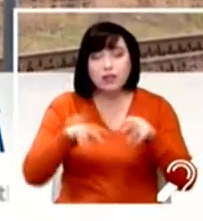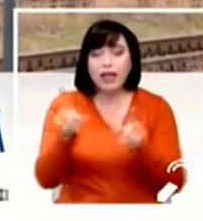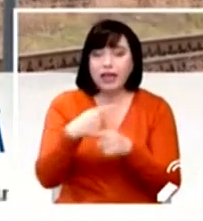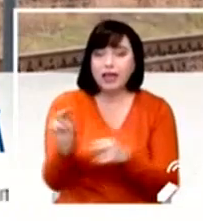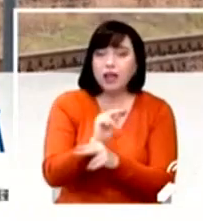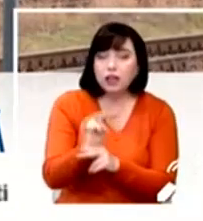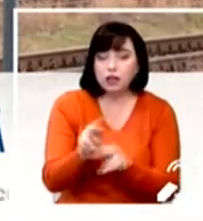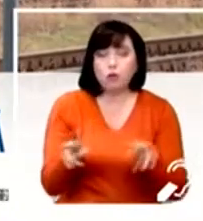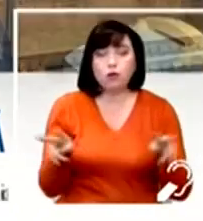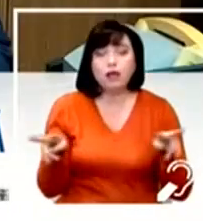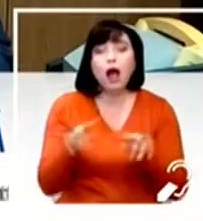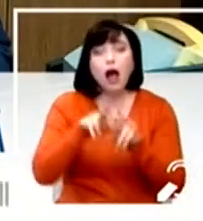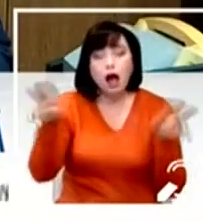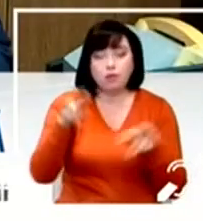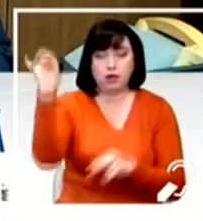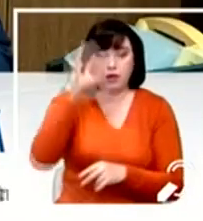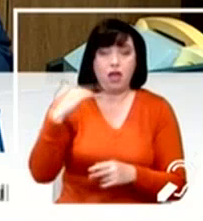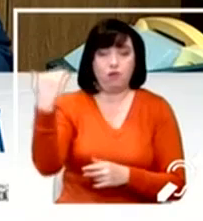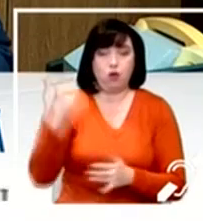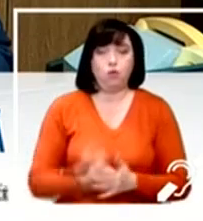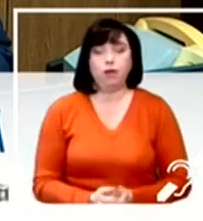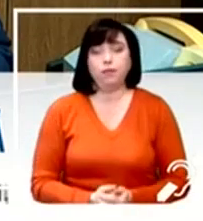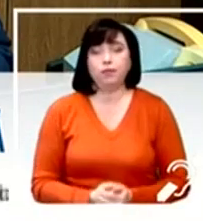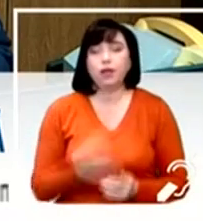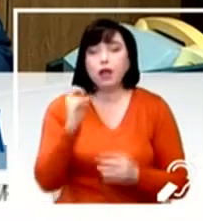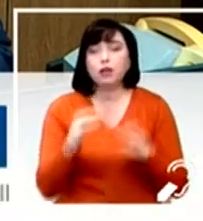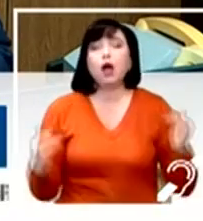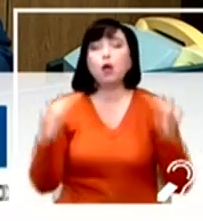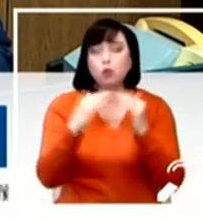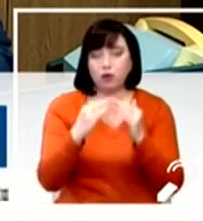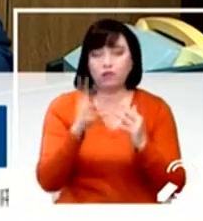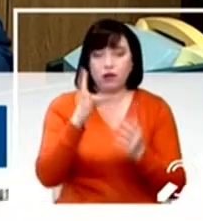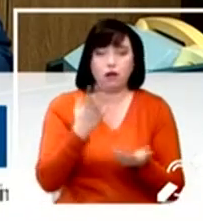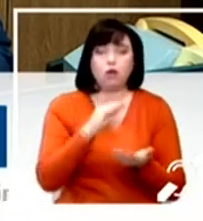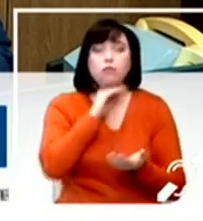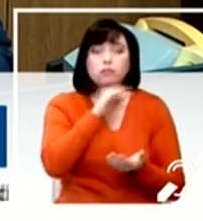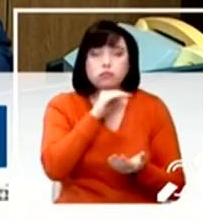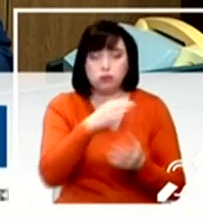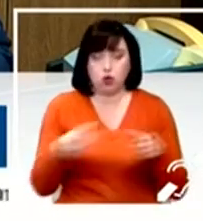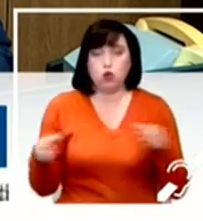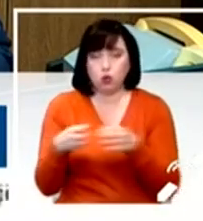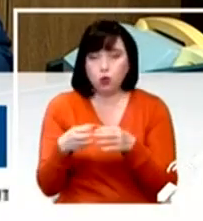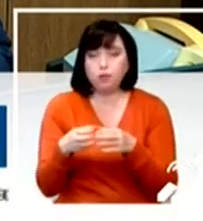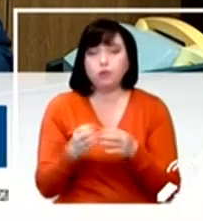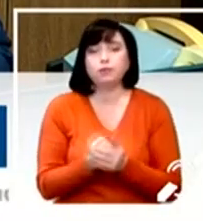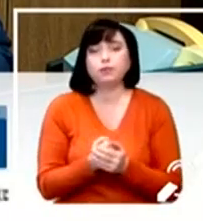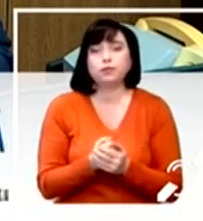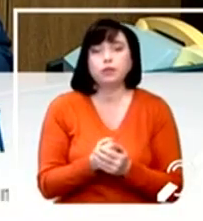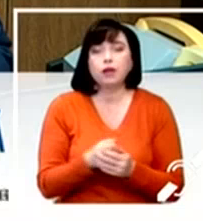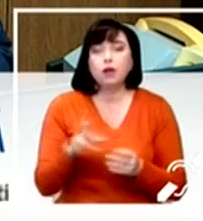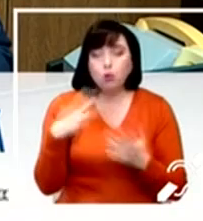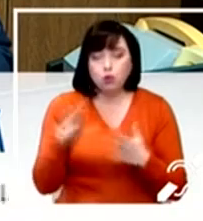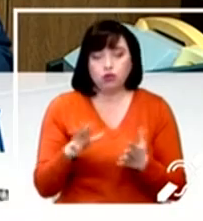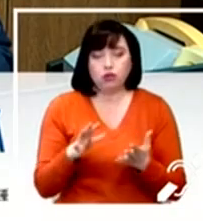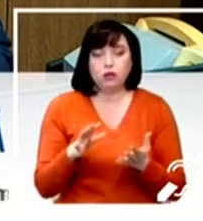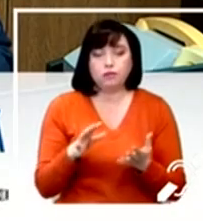reabilitarea liniilor de cale ferată. La nivel de experți, la nivel de grupuri de lucru, s-a agreat